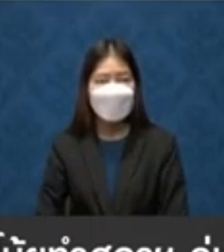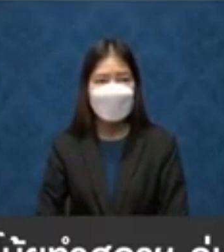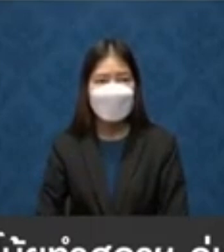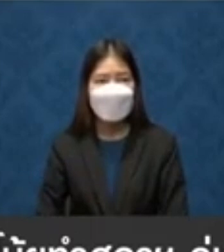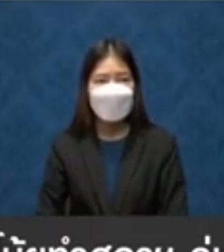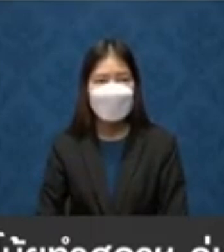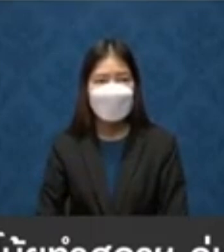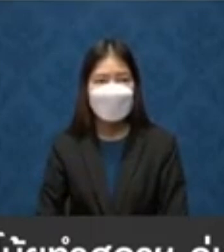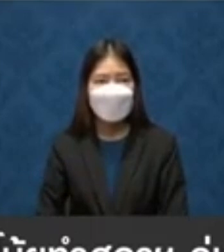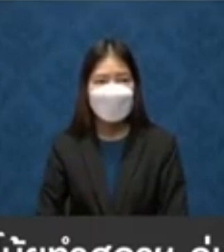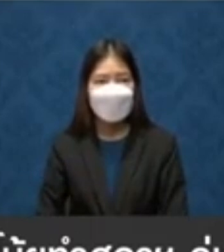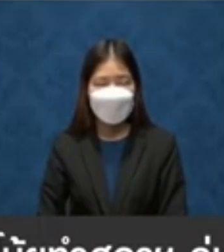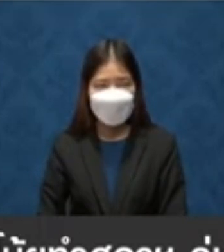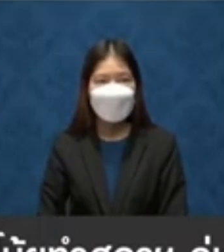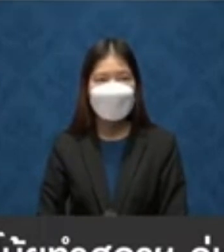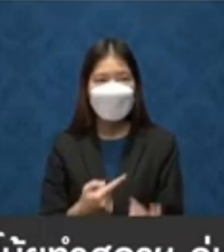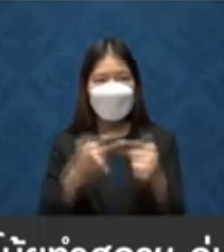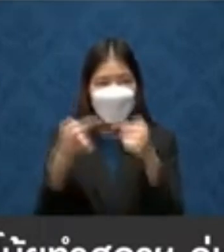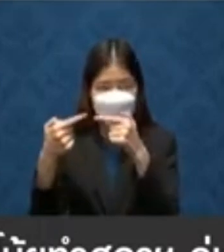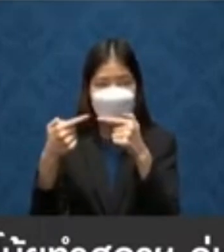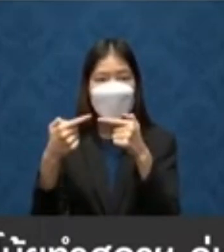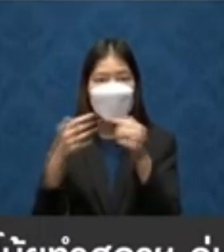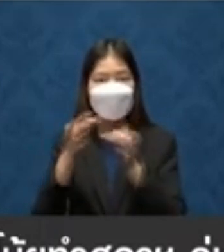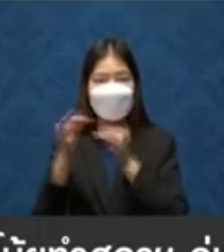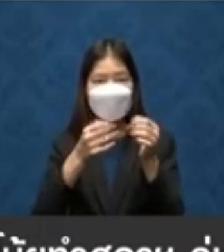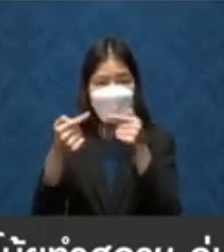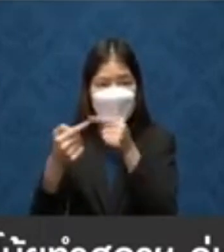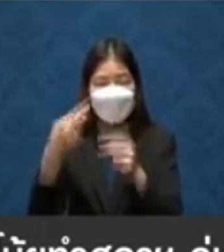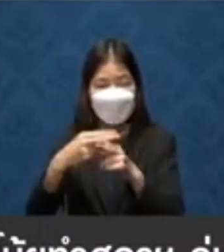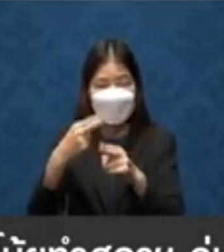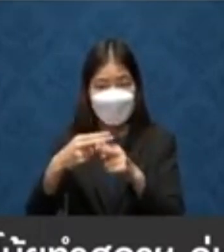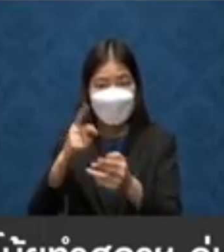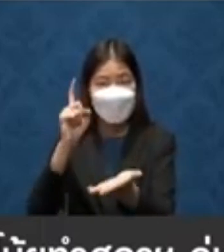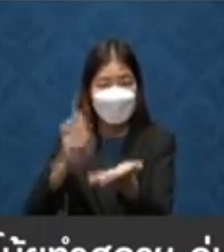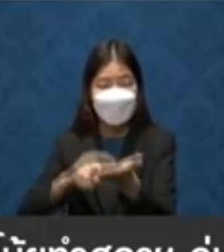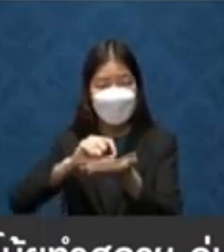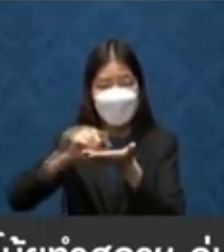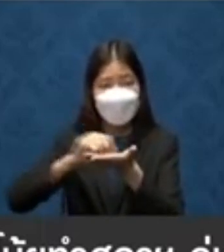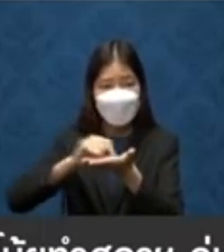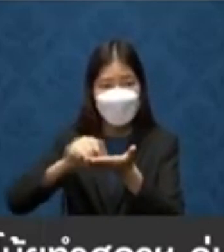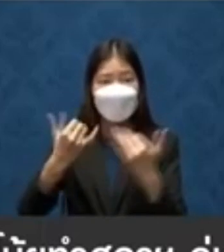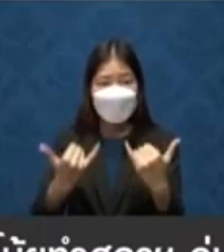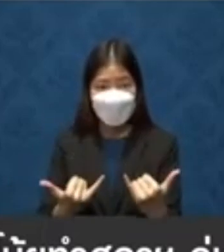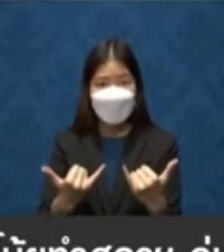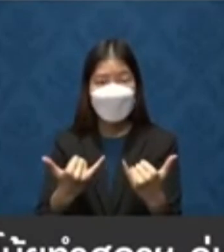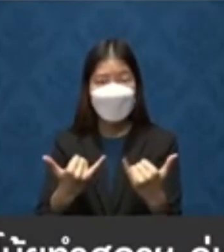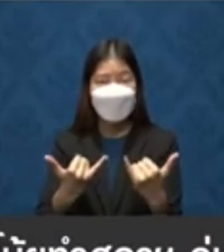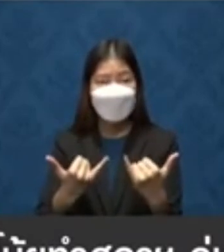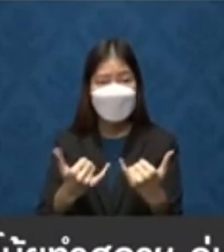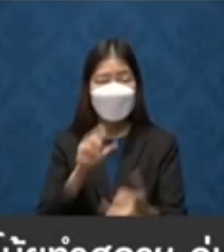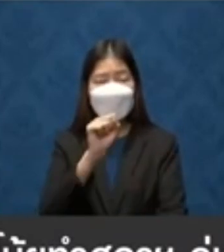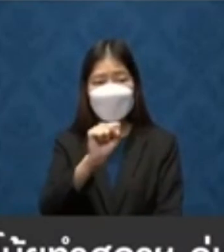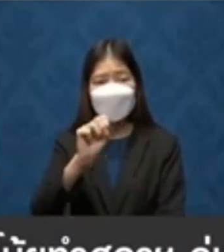ก็เอ็ดประธานพรพระเพชรก็กดอ่อนให้สมาชิกมีสมาชิกเพียง219